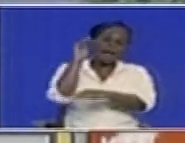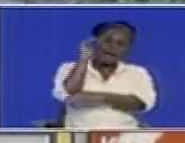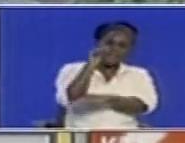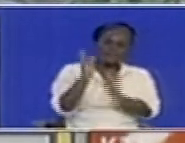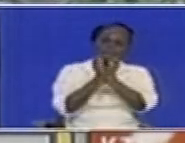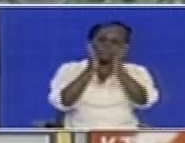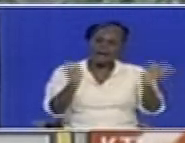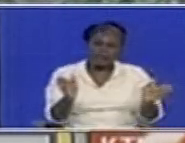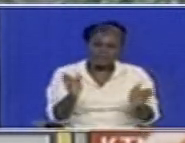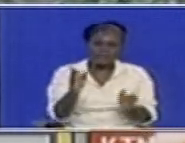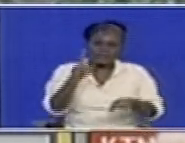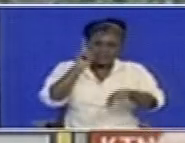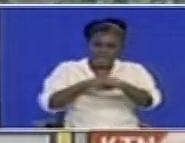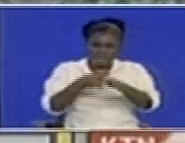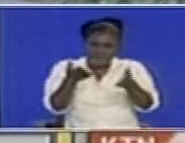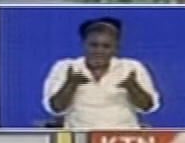wa sehemu hii pia